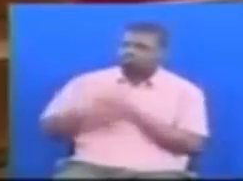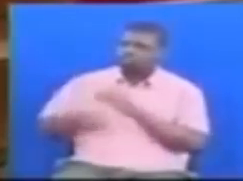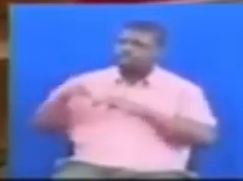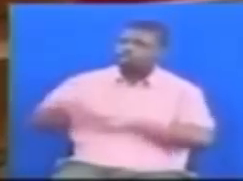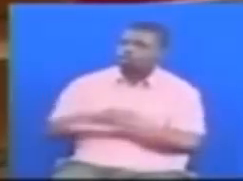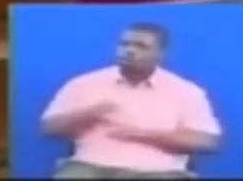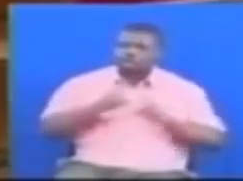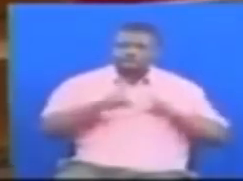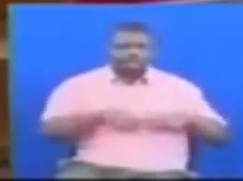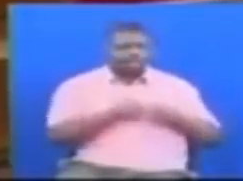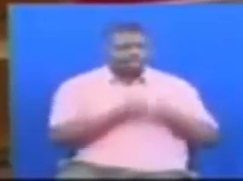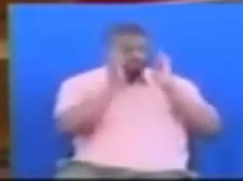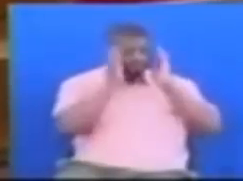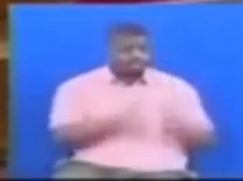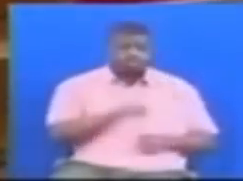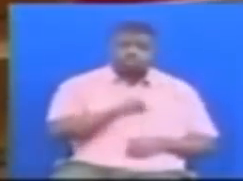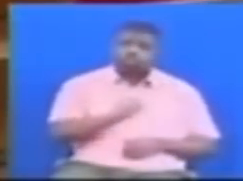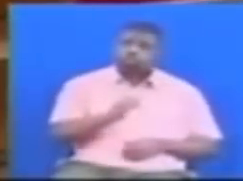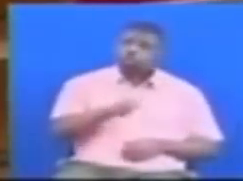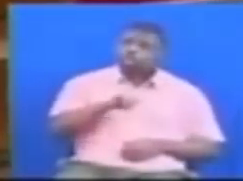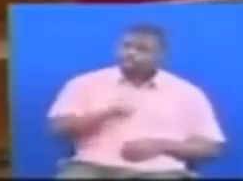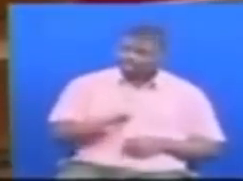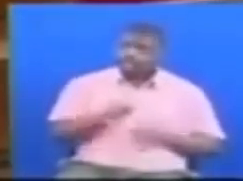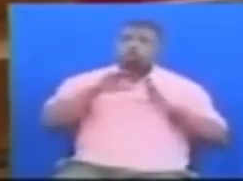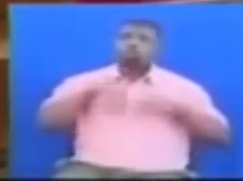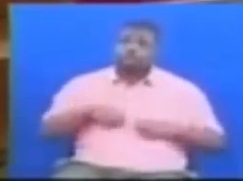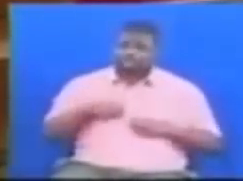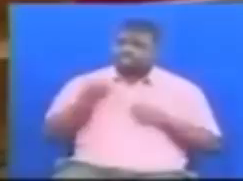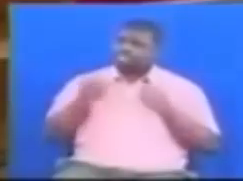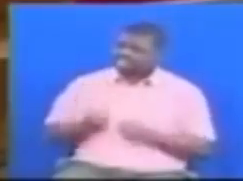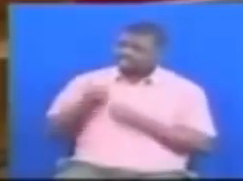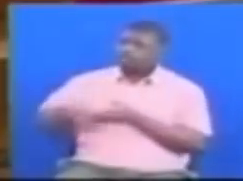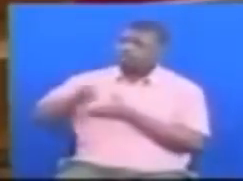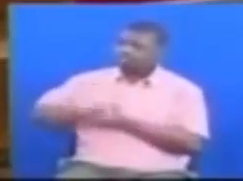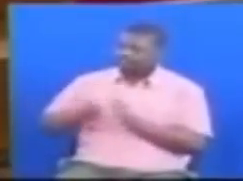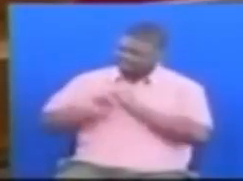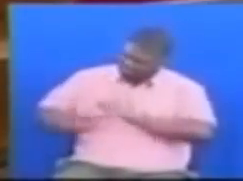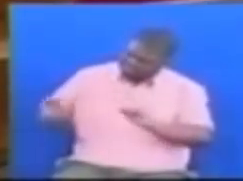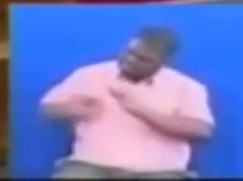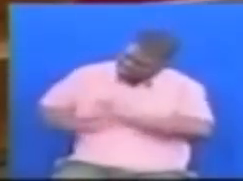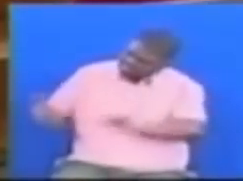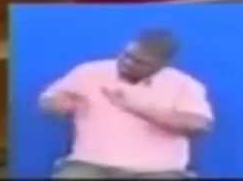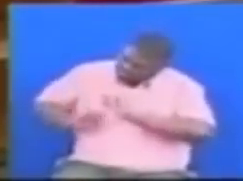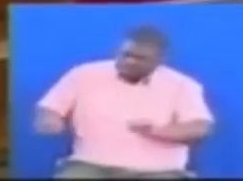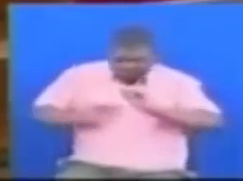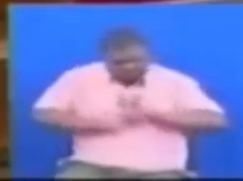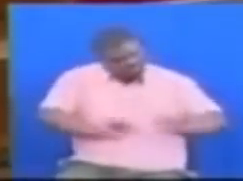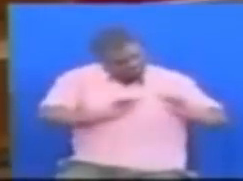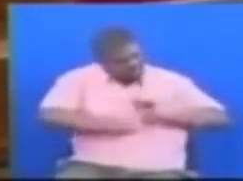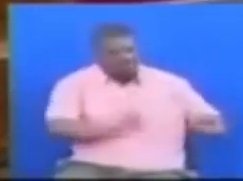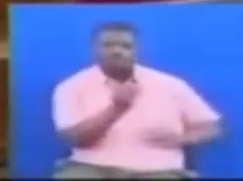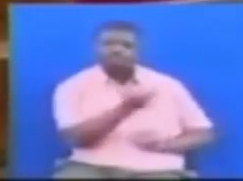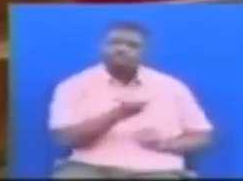changamoto ndani ya ndoa. Lakini na Mheshimiwa Sonia, nikiri kwamba tutaongeza jitihada za kuelimisha jamii katika